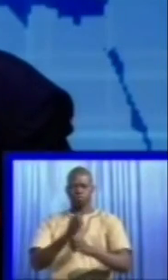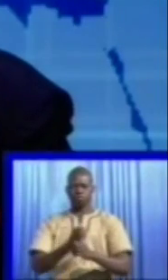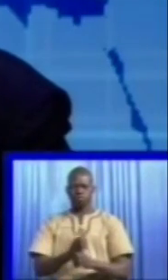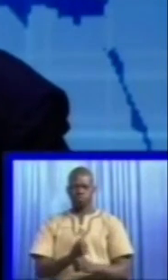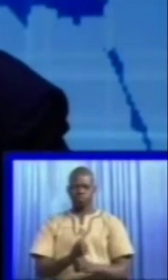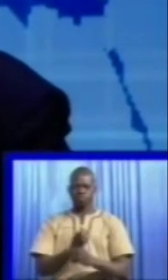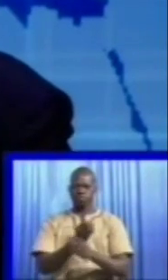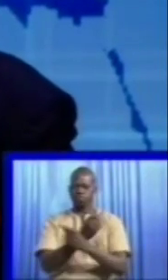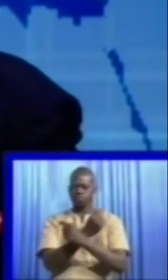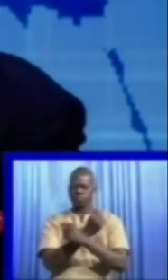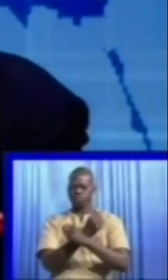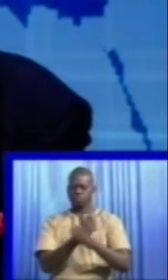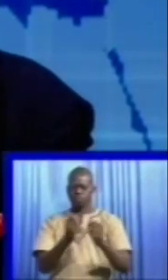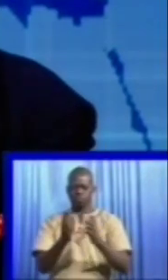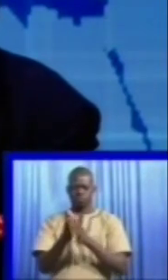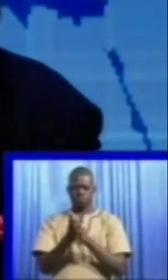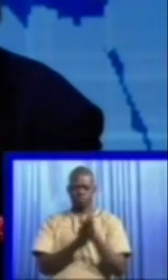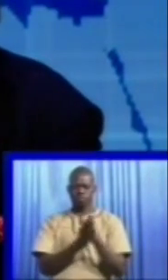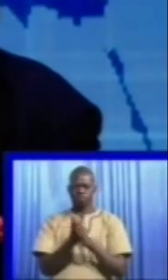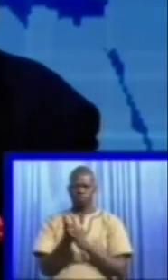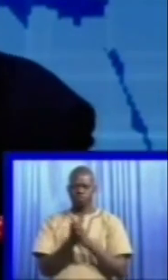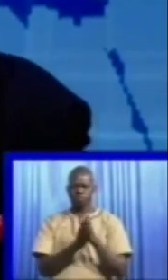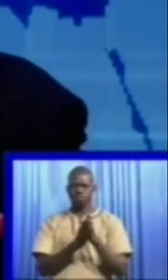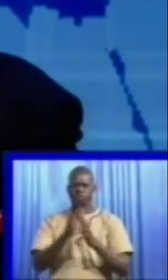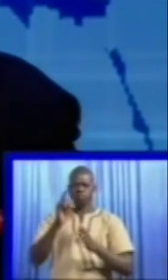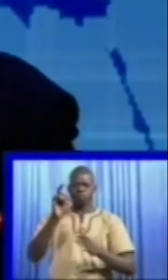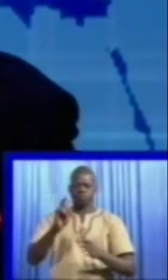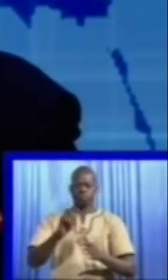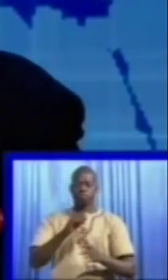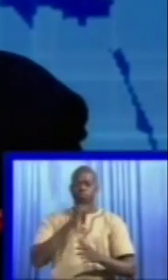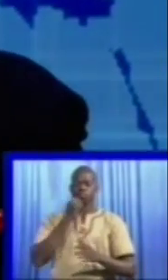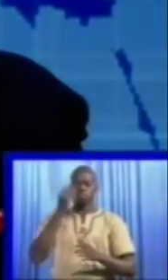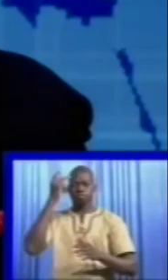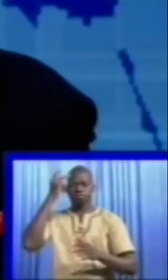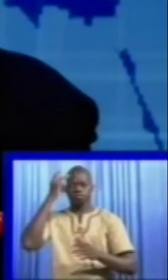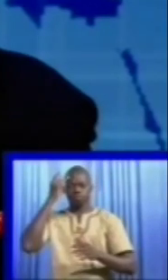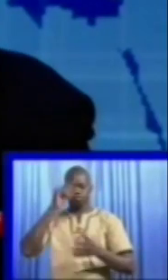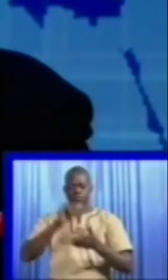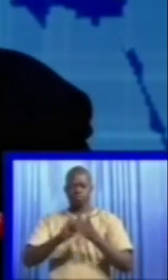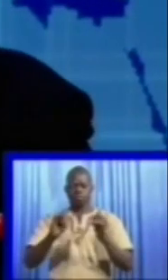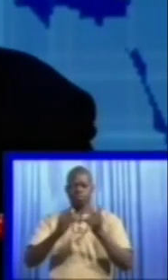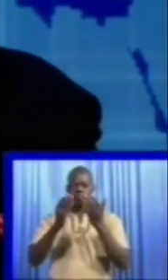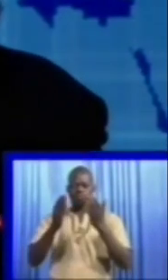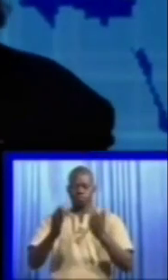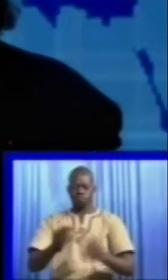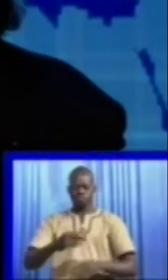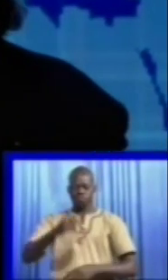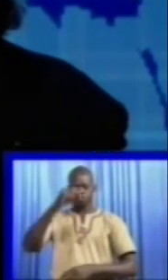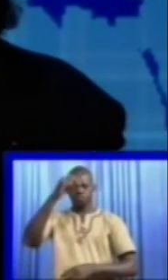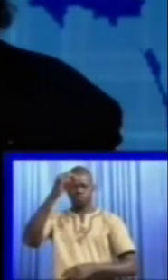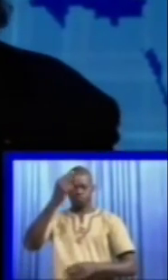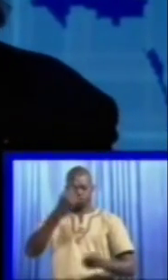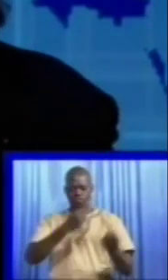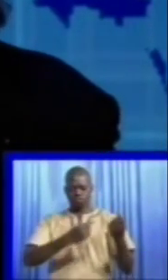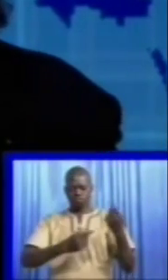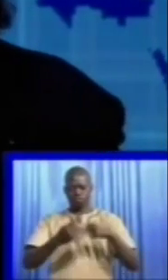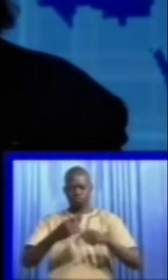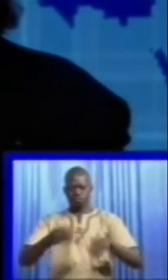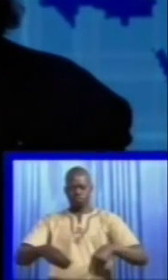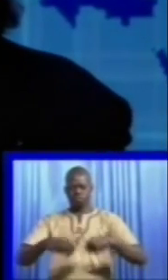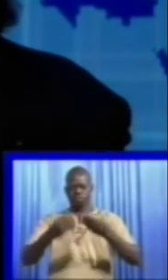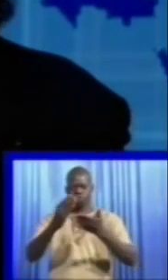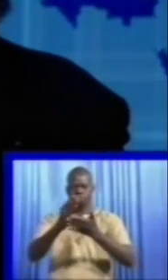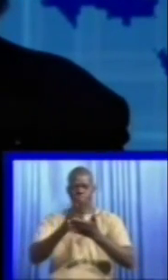extrêmement, extrêmement intéressant. Il ne faudrait pas croire que ce sont les journalistes du Nord qui viennent donner des leçons